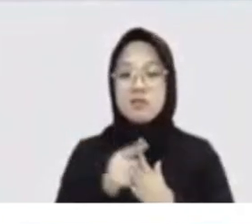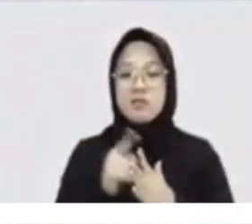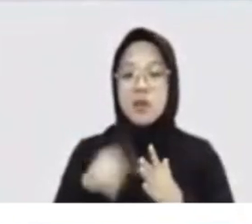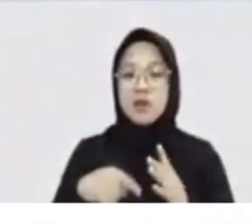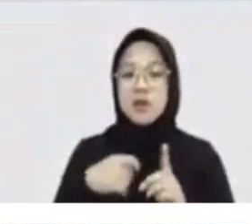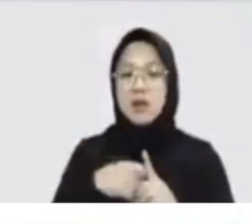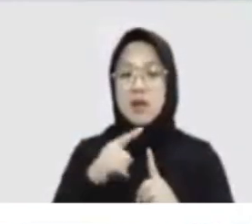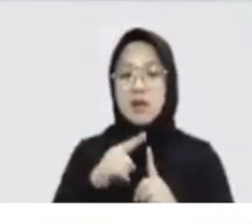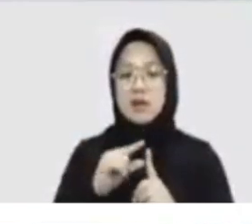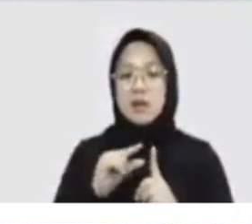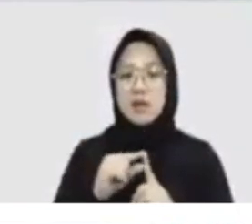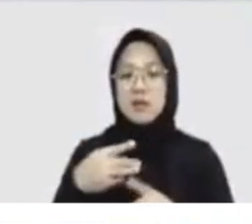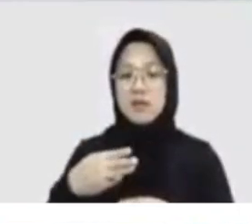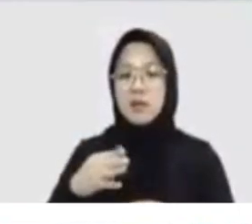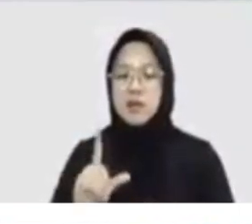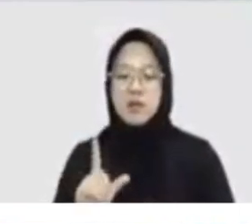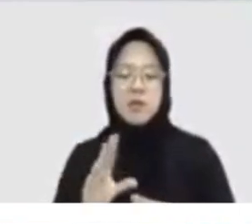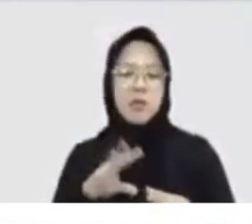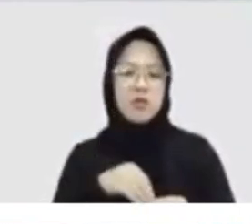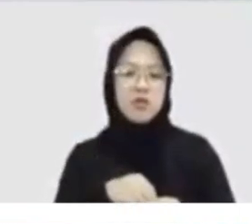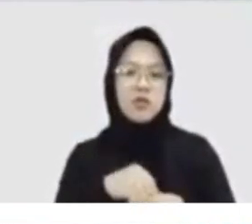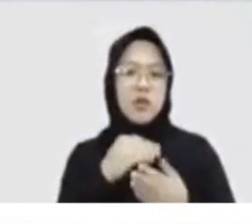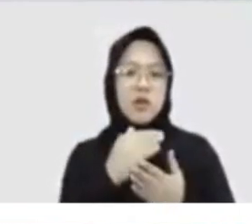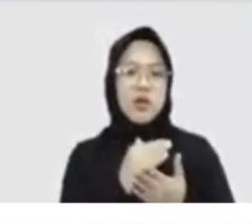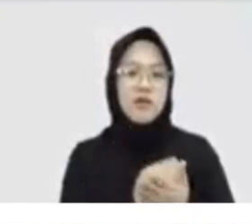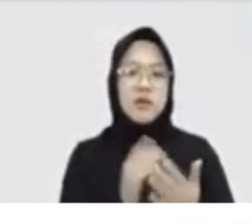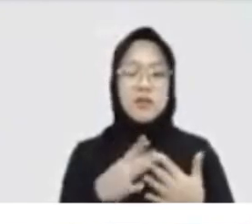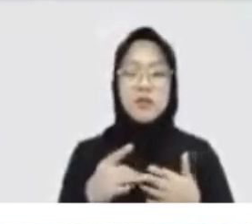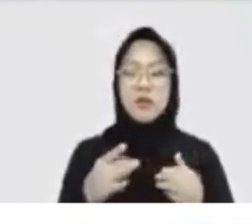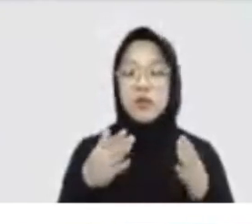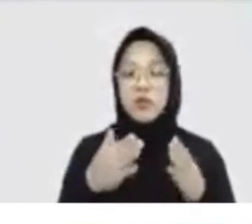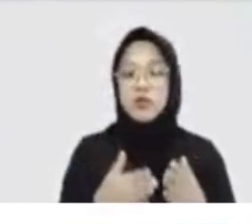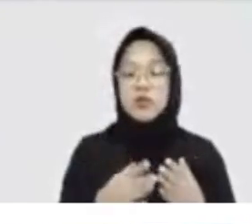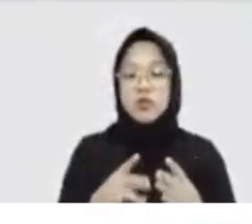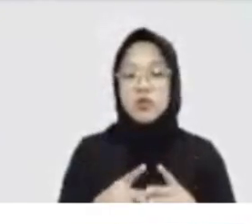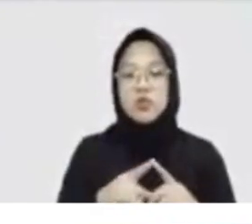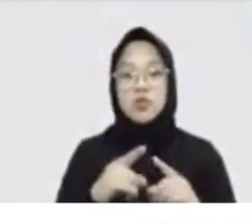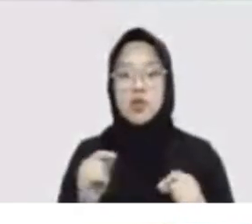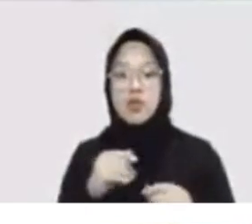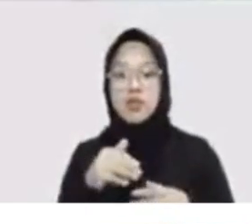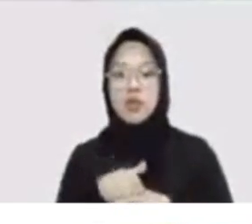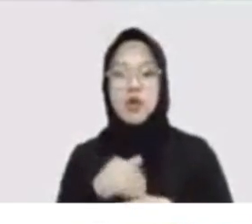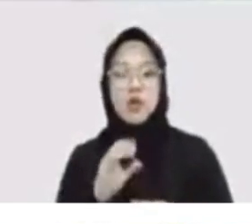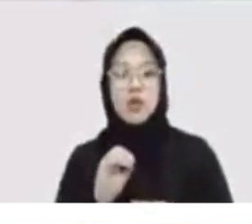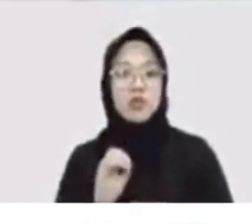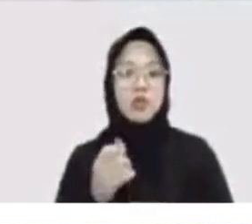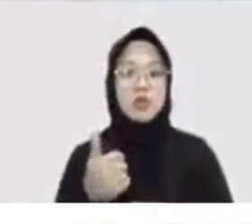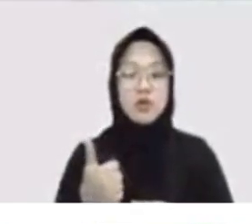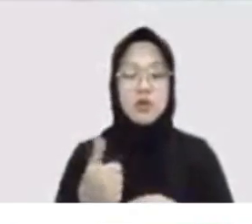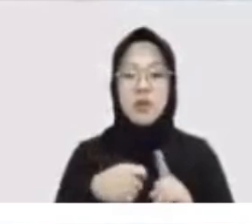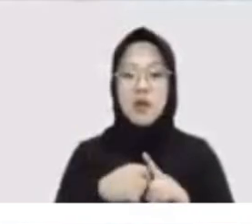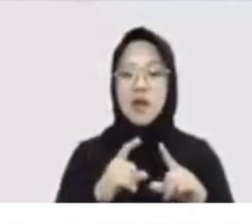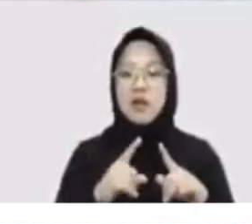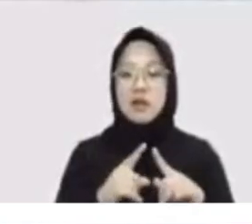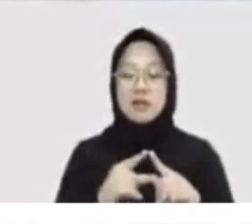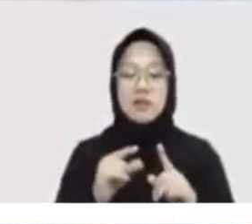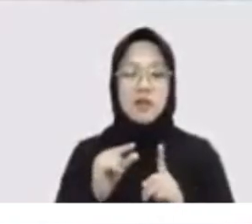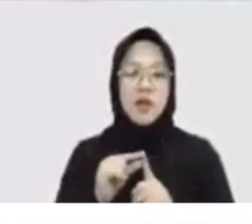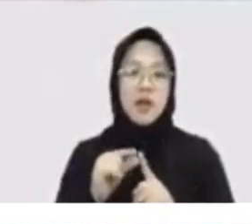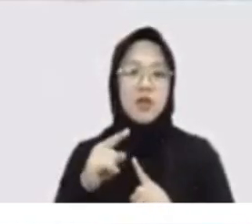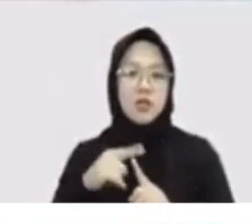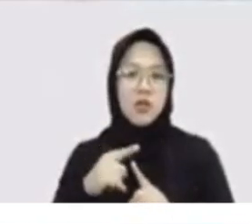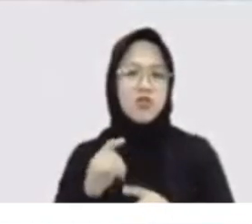kota dimasukkan ke dalam daftar pemilik khusus dan diberikan lima surat suara di TPS 006 Desa Karang Asem Kecamatan pertarukan adalah tidak